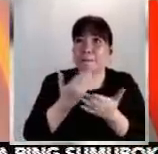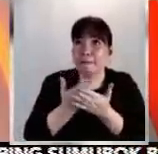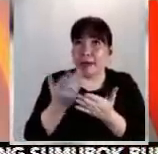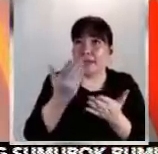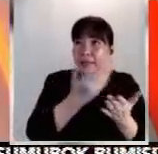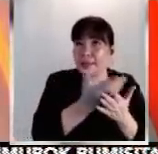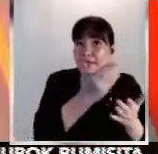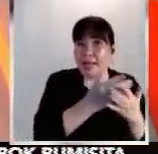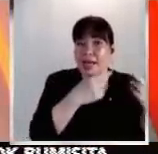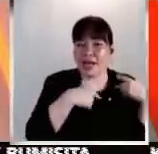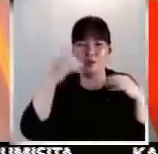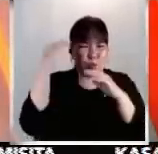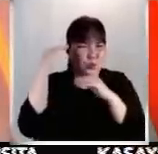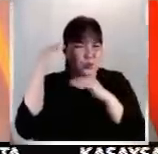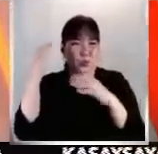we expect na